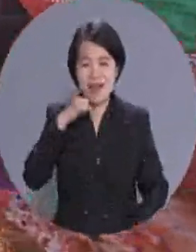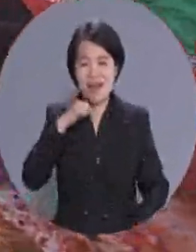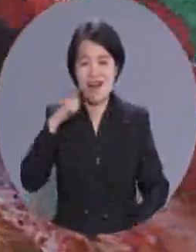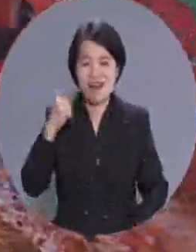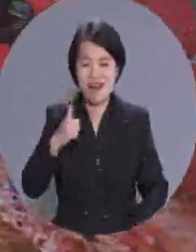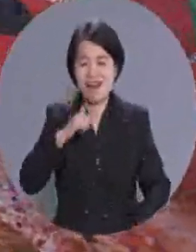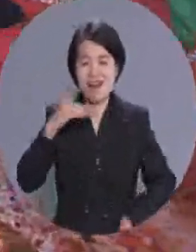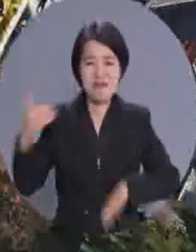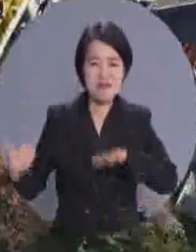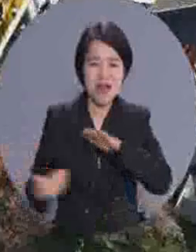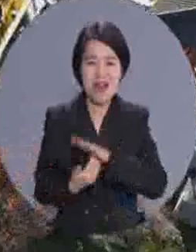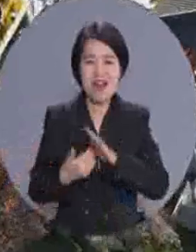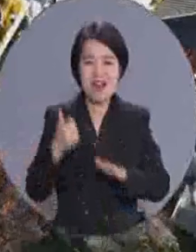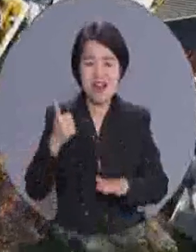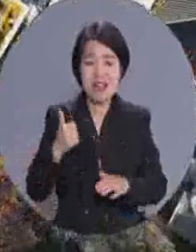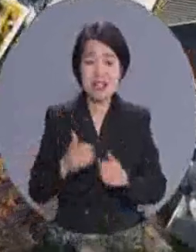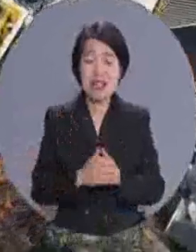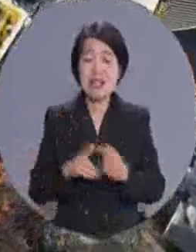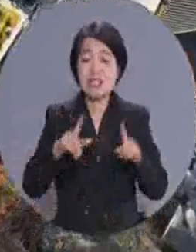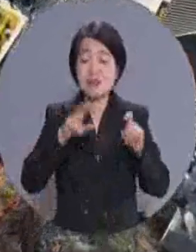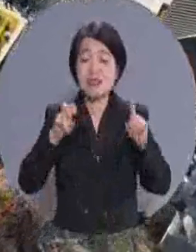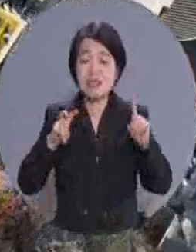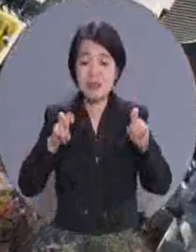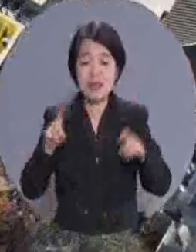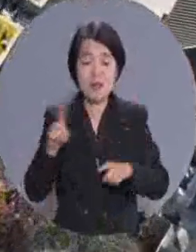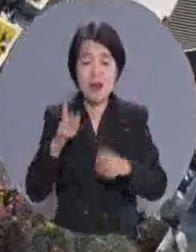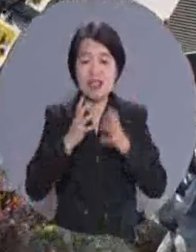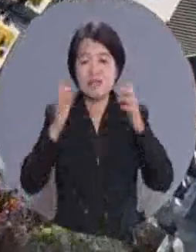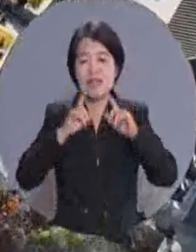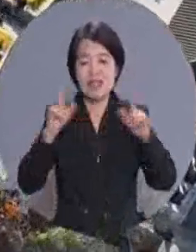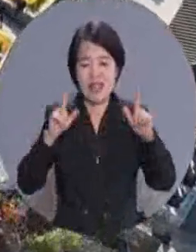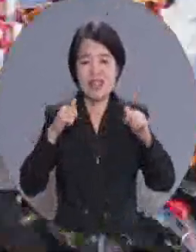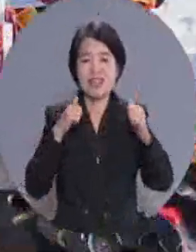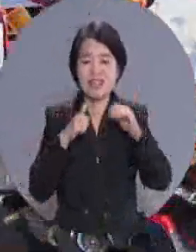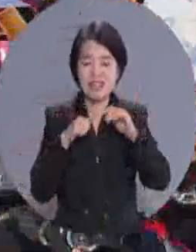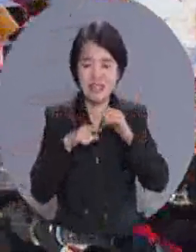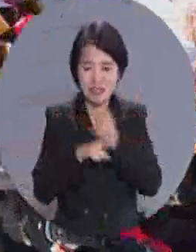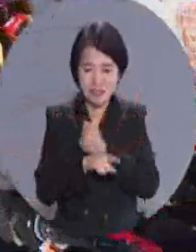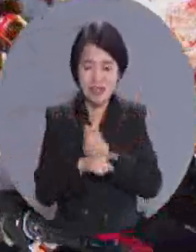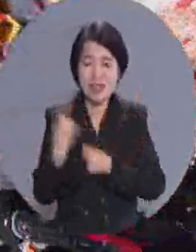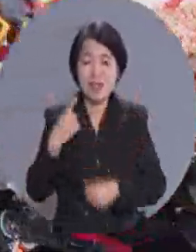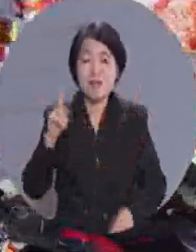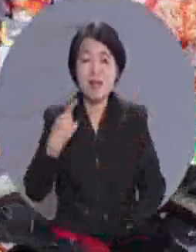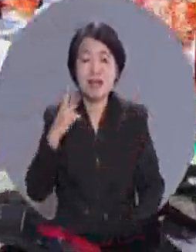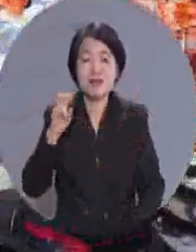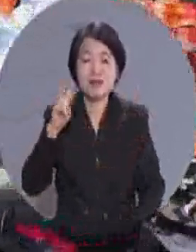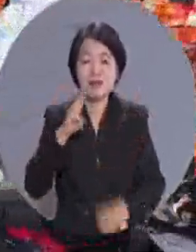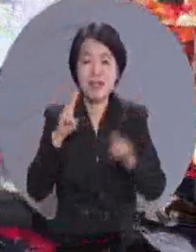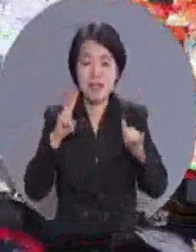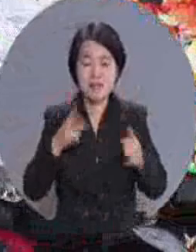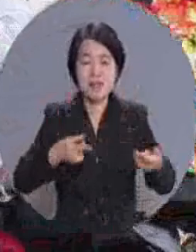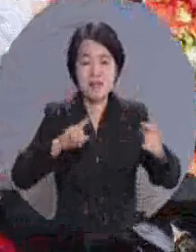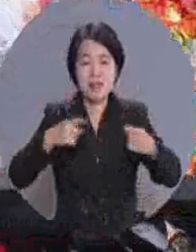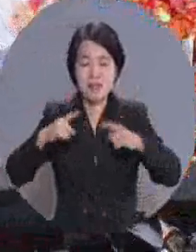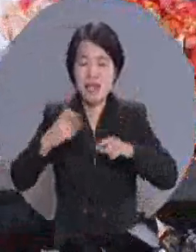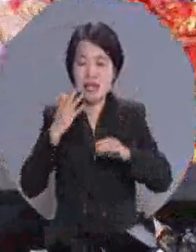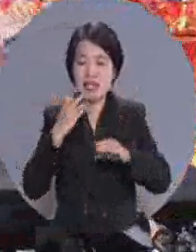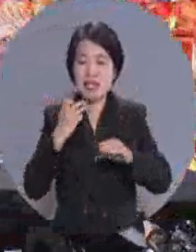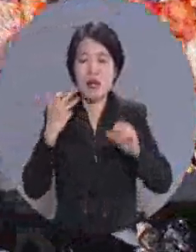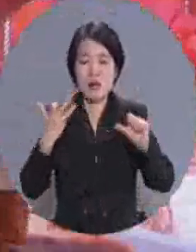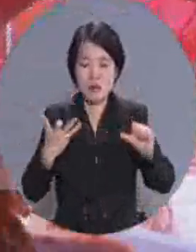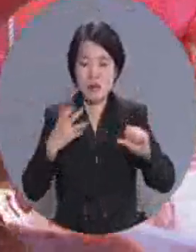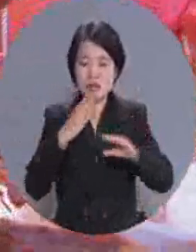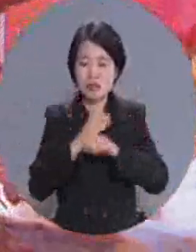맛나보여. 11월 22일 김치의 날을 상징하는 1,122명의 시민들이 5.18